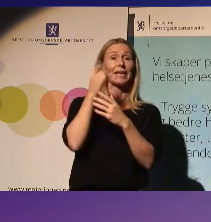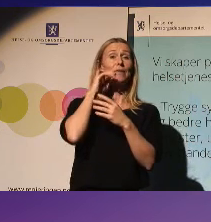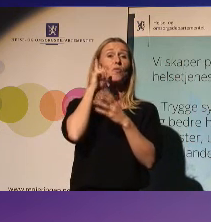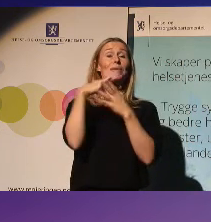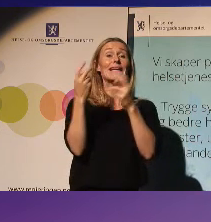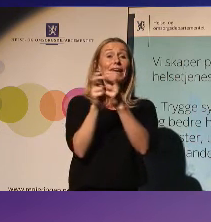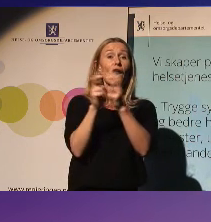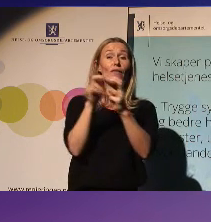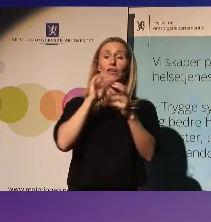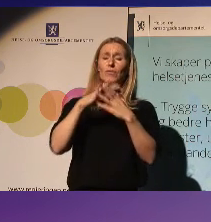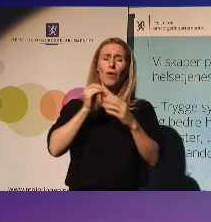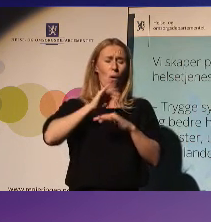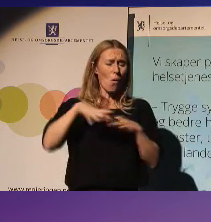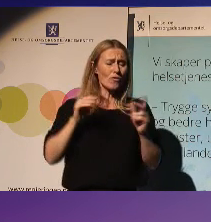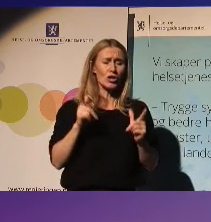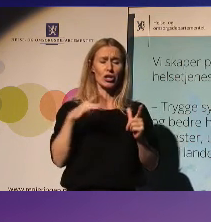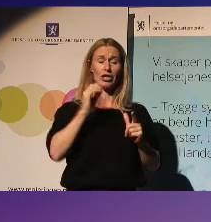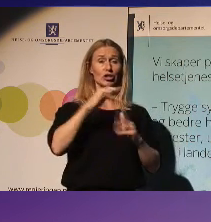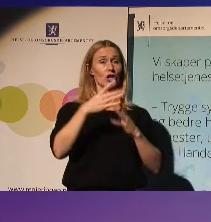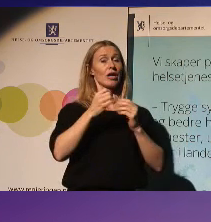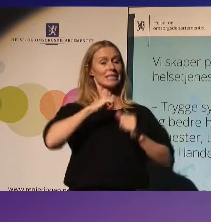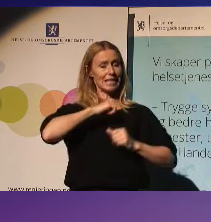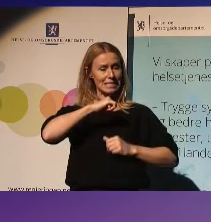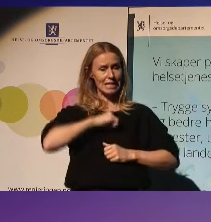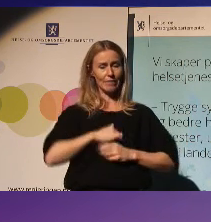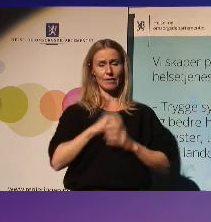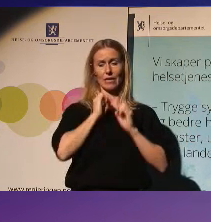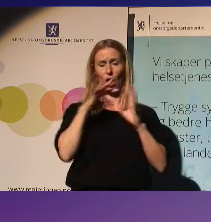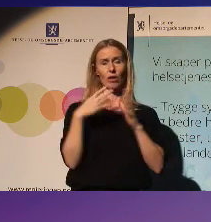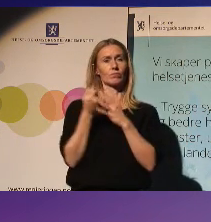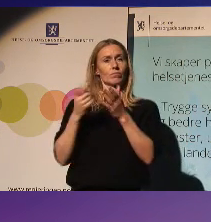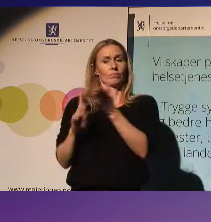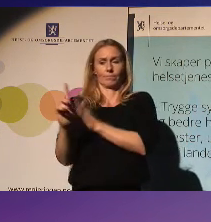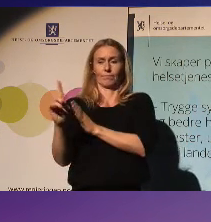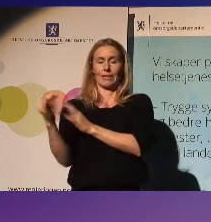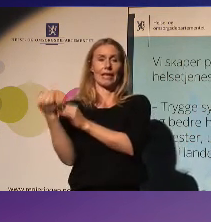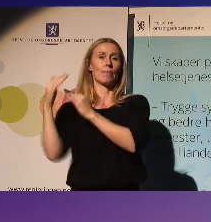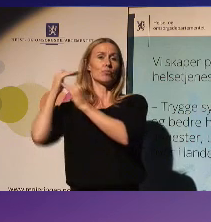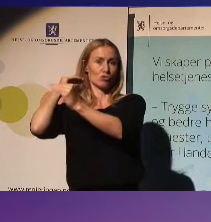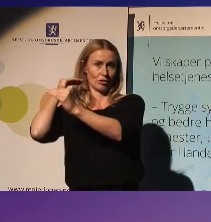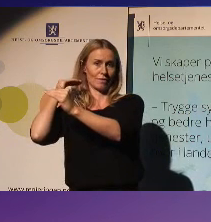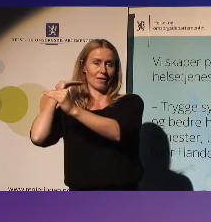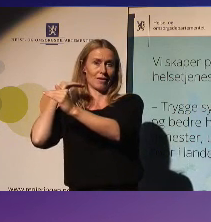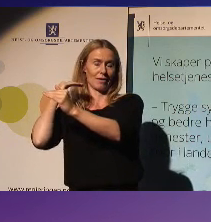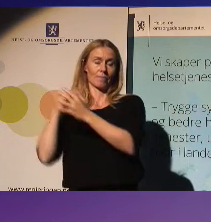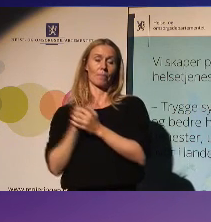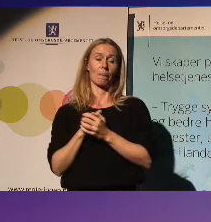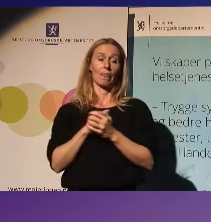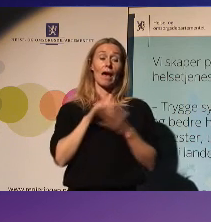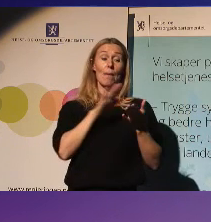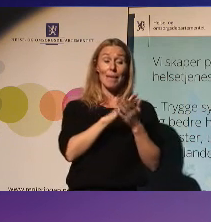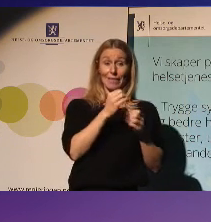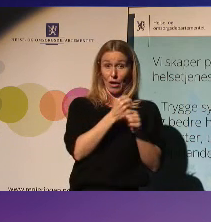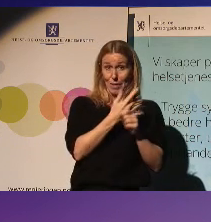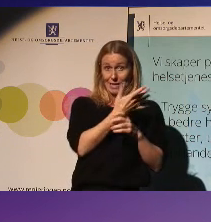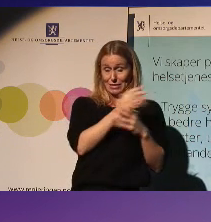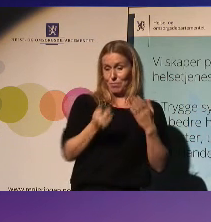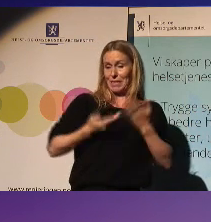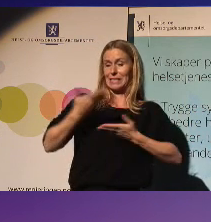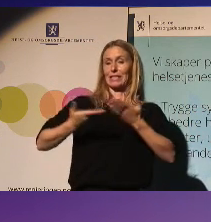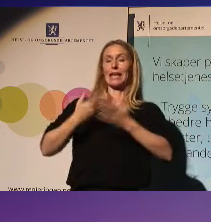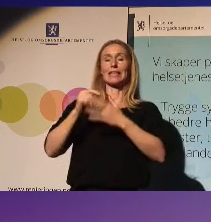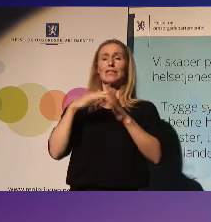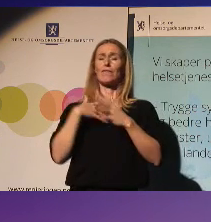overlykkelig fordi at han hadde klart å kjøpe en mobillader. Den medarbeideren som presenterte dette, hun var veldig,